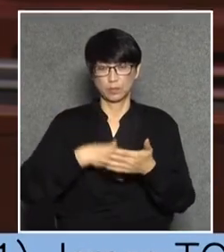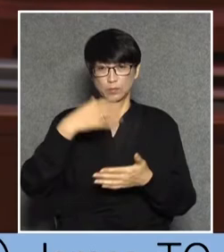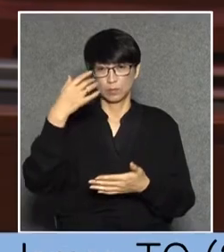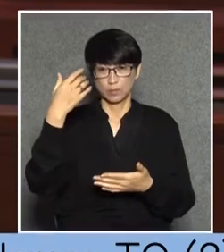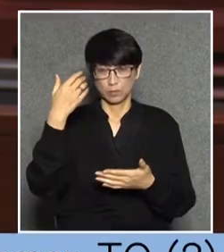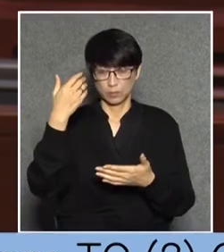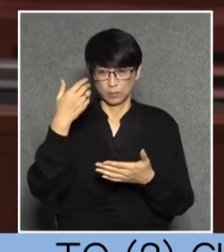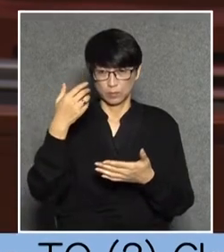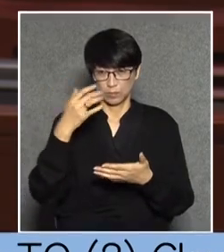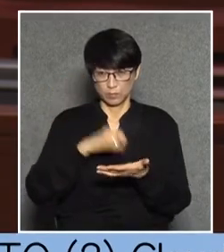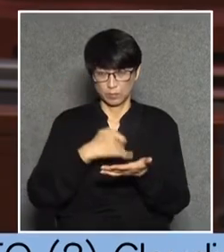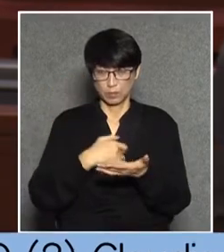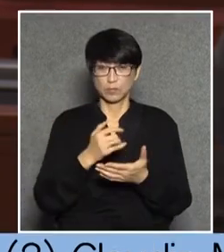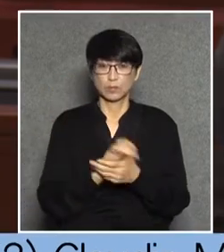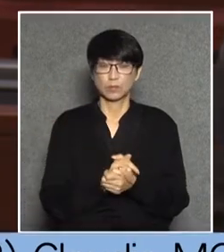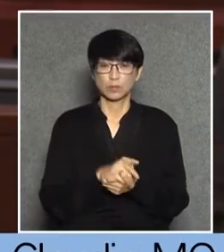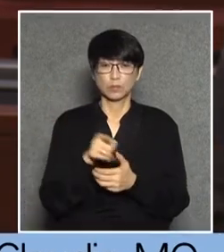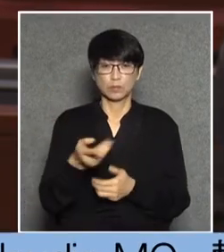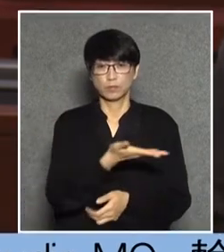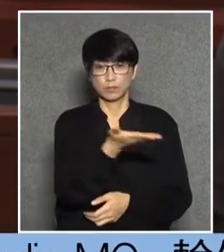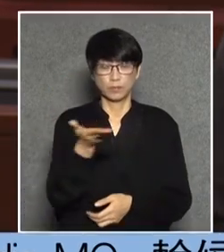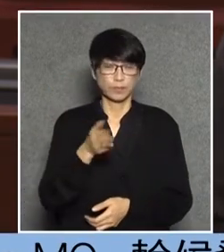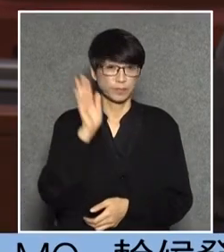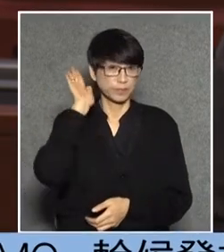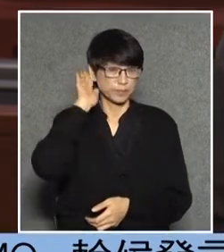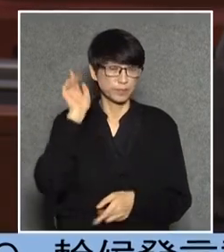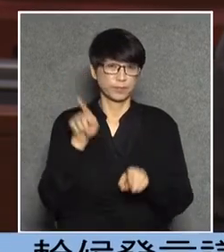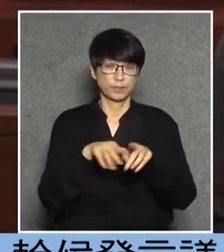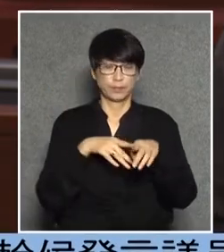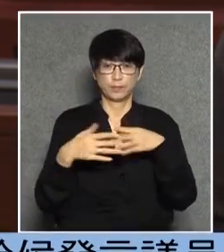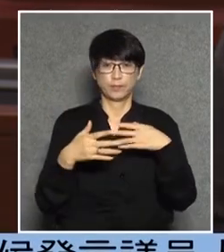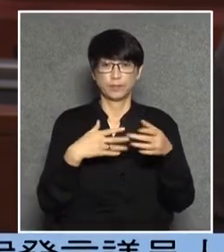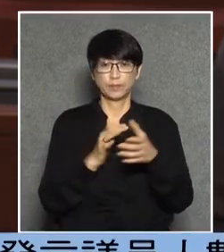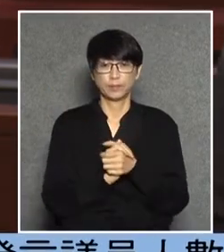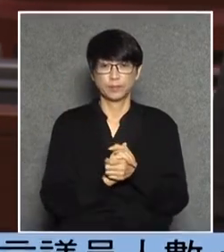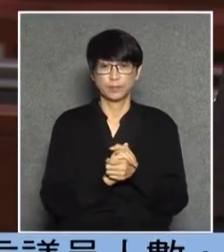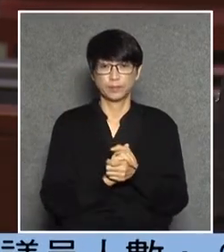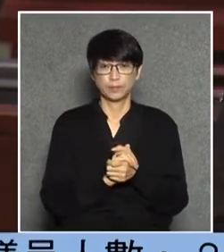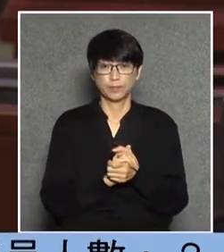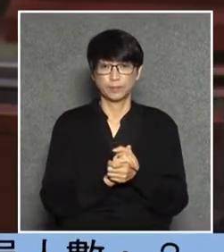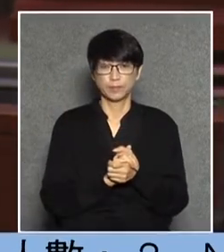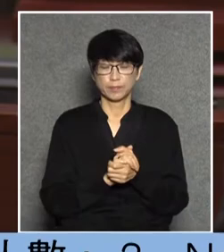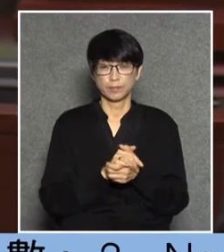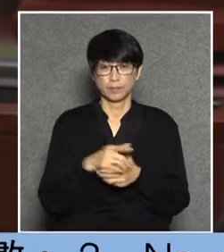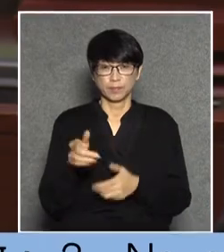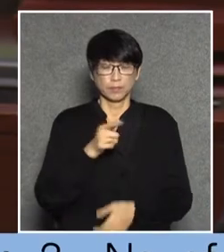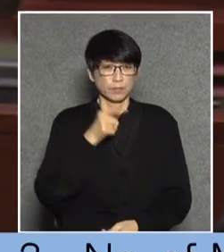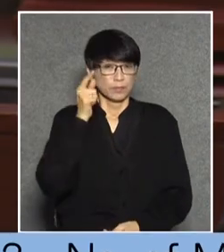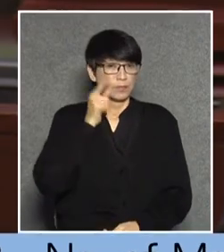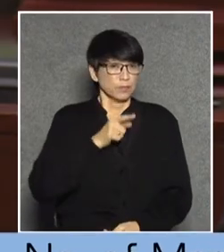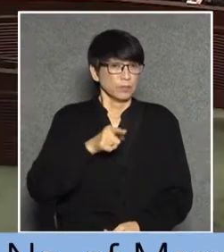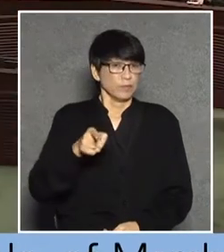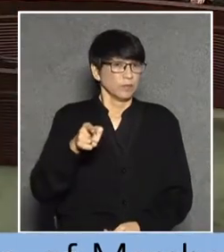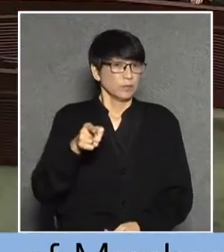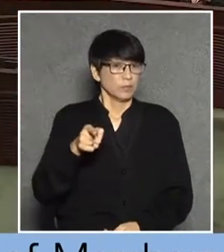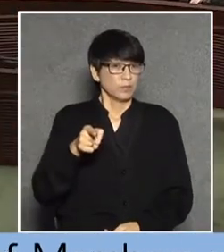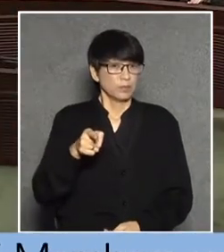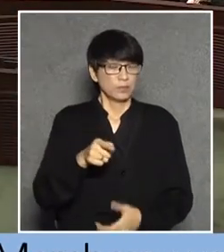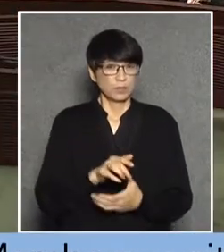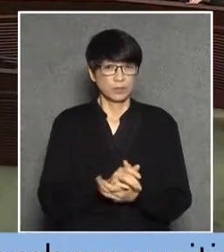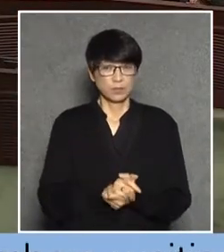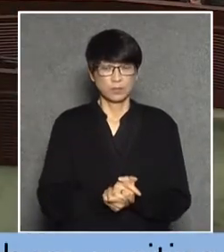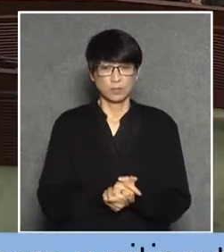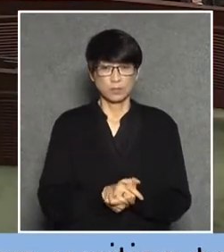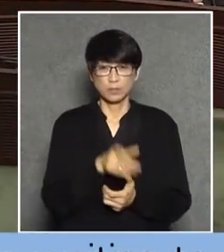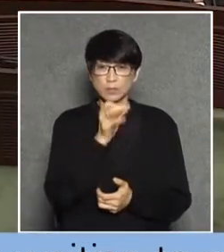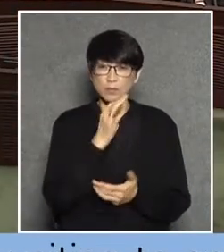各位喺度聽緊嘅同事，天下有冇更加可恥嘅行為啊？有冇